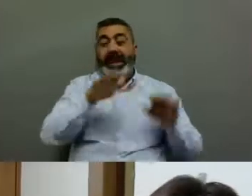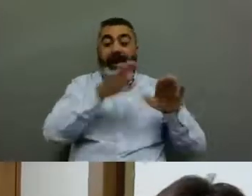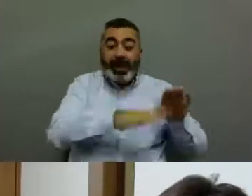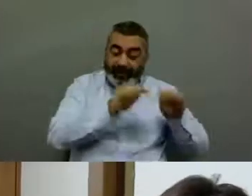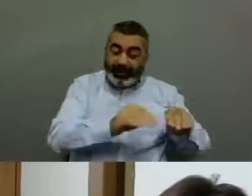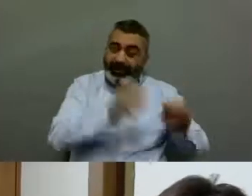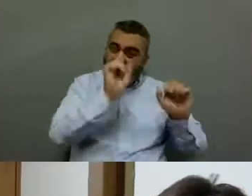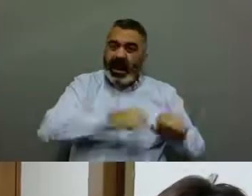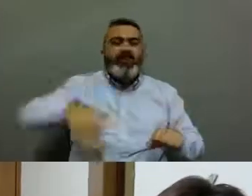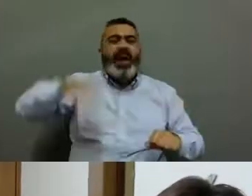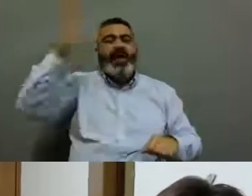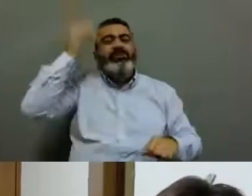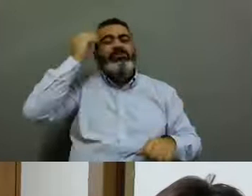μεγάλος.